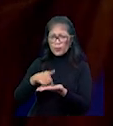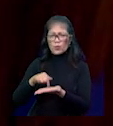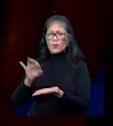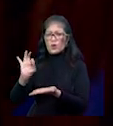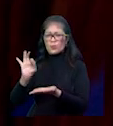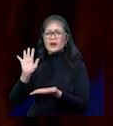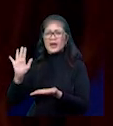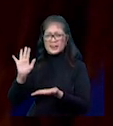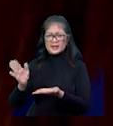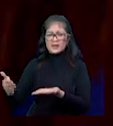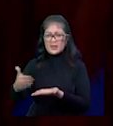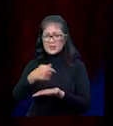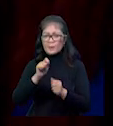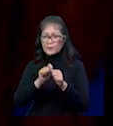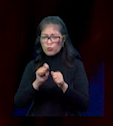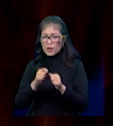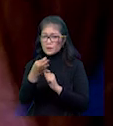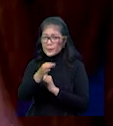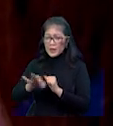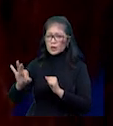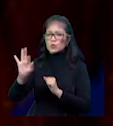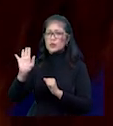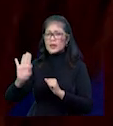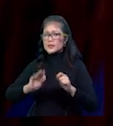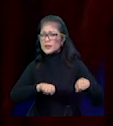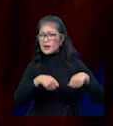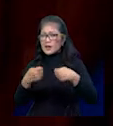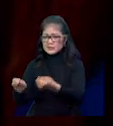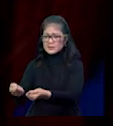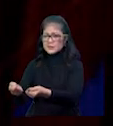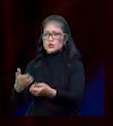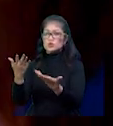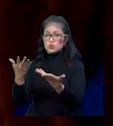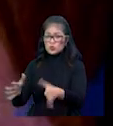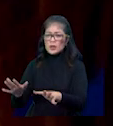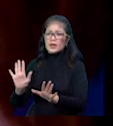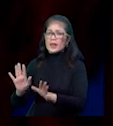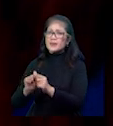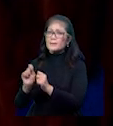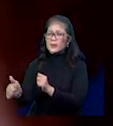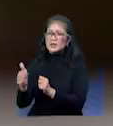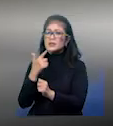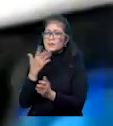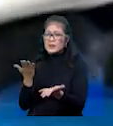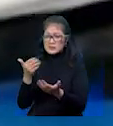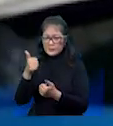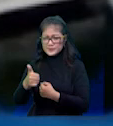baru kemudian warga yang baru mendaftar dapat membeli elpiji melon seperti biasa menggunakan KTP